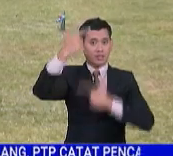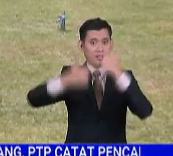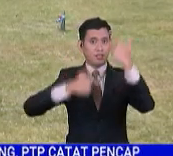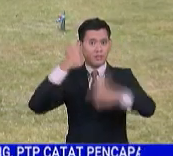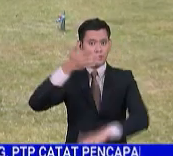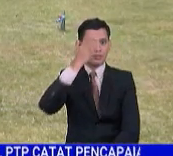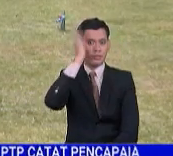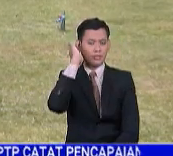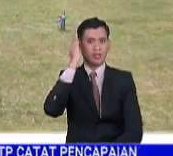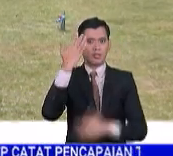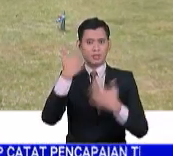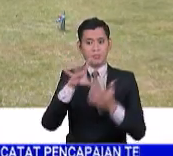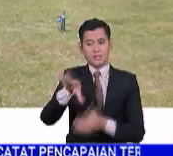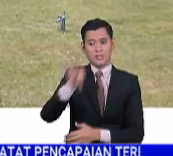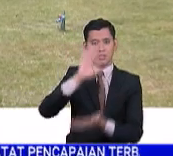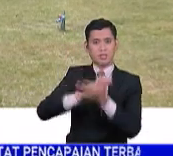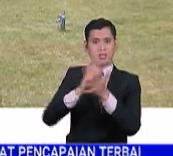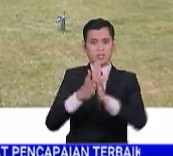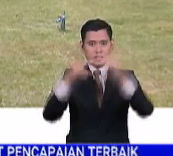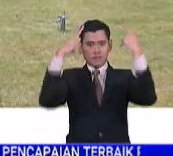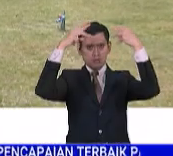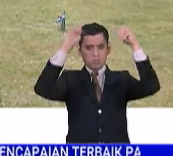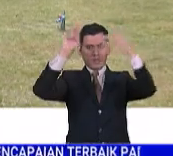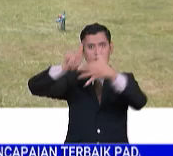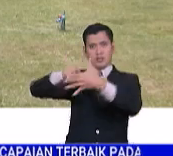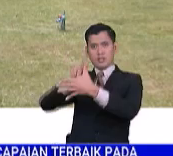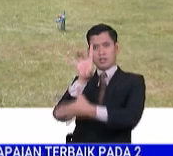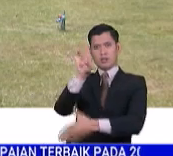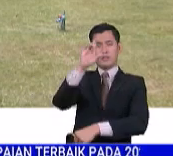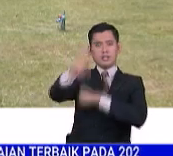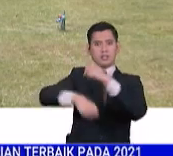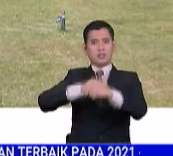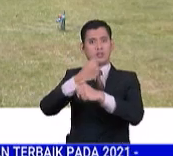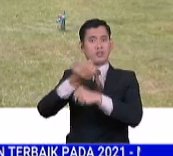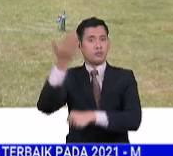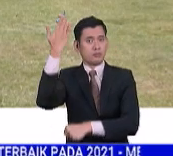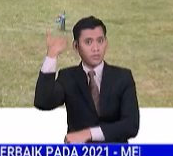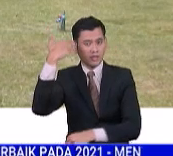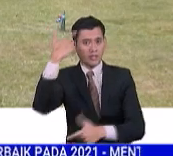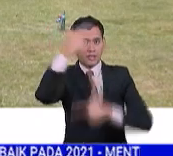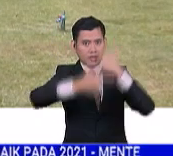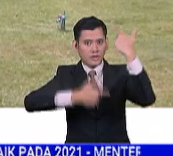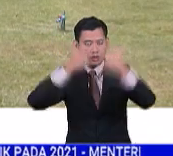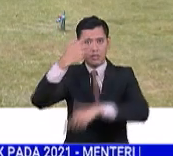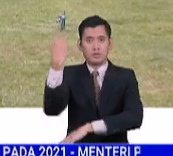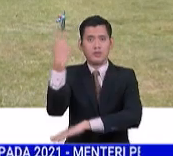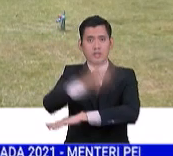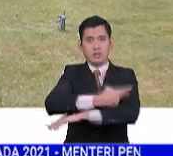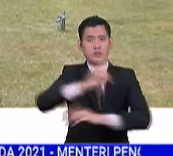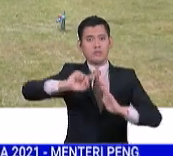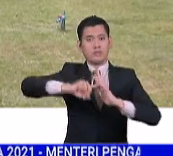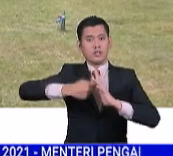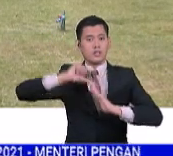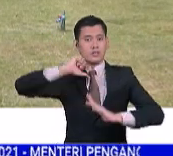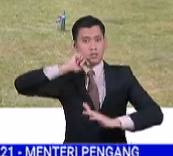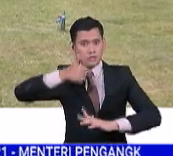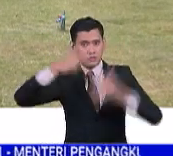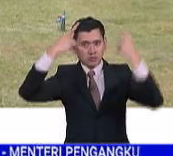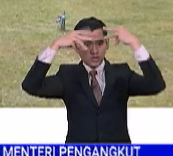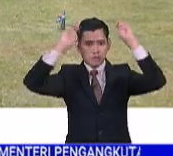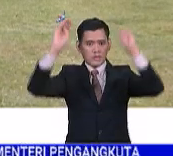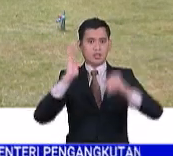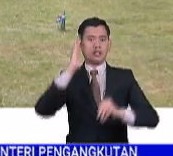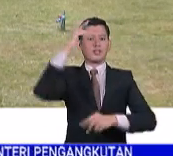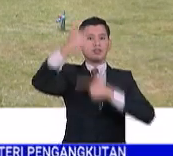Aku sejak dilantik sebagai perdana menteri pada ogos tahun lalu dalam rangkaian lawatan resmi dua hari bermula esok Perdana Menteri dijangkau